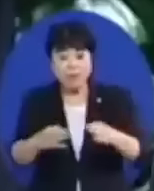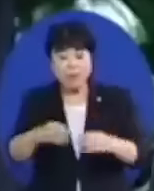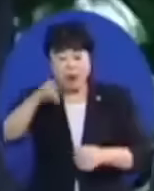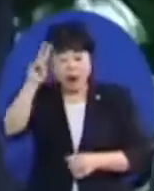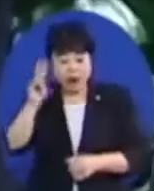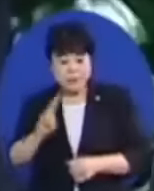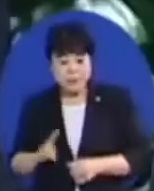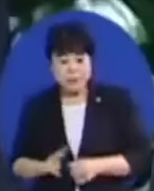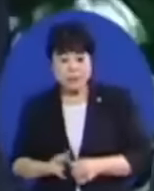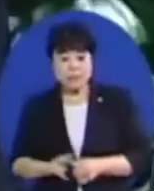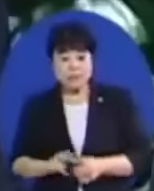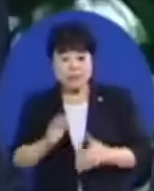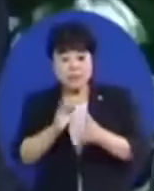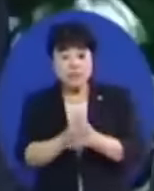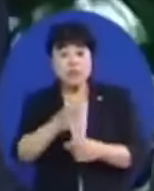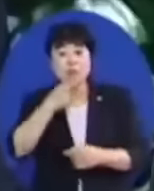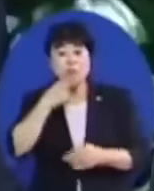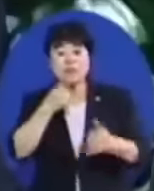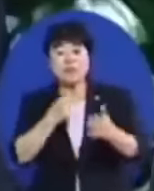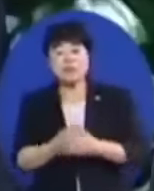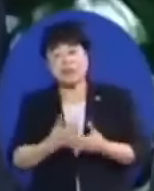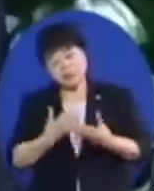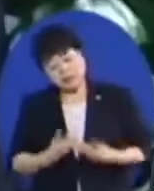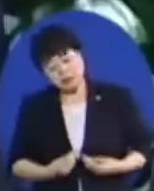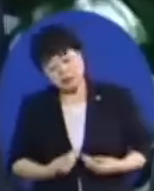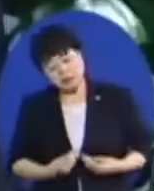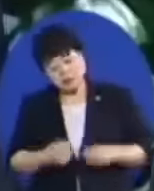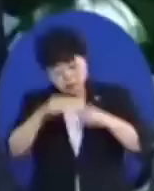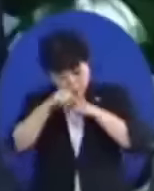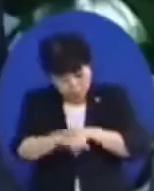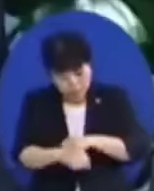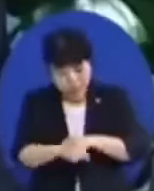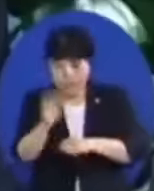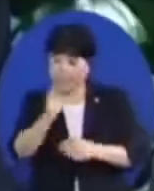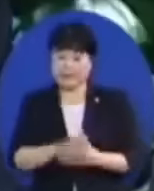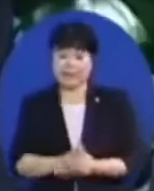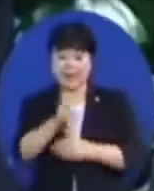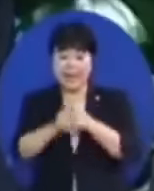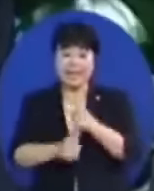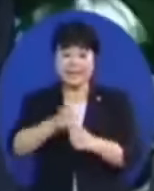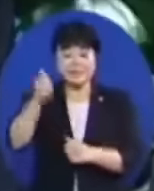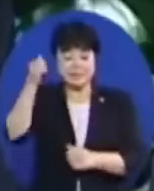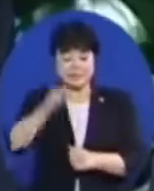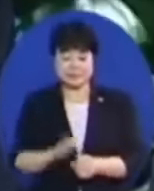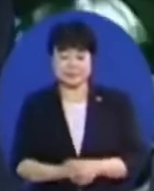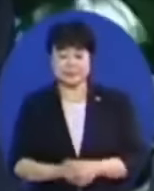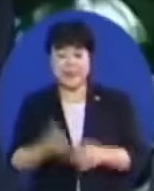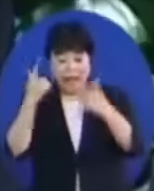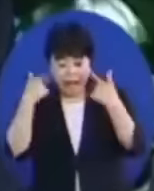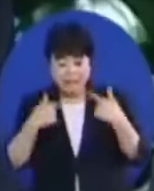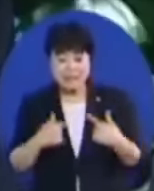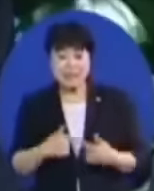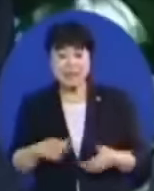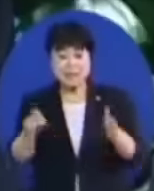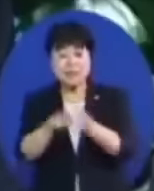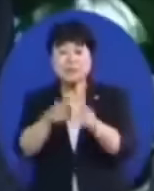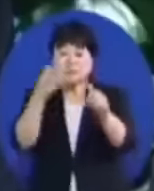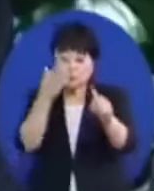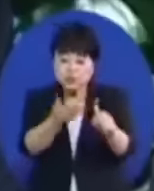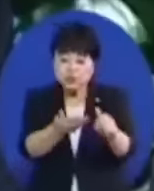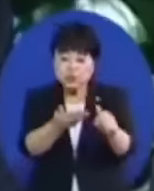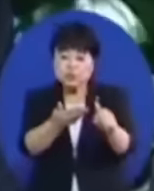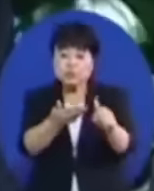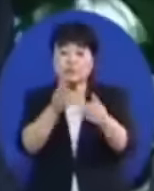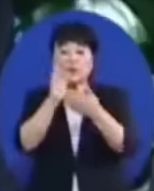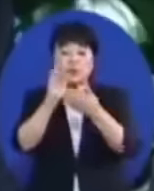하루아침에 기도 응답받지 않는다고 낙심하고 좌절하고 절망하는 것입니다. 하나님은 성경에 항상 우리에게 믿음을 주시고 난